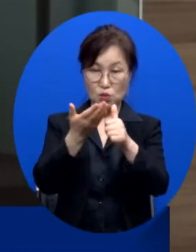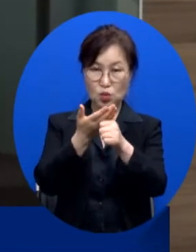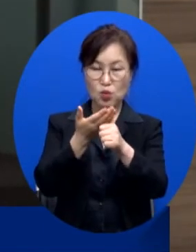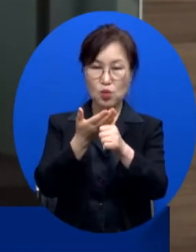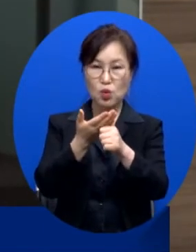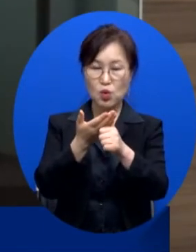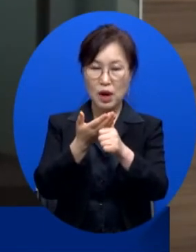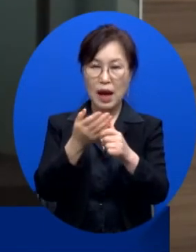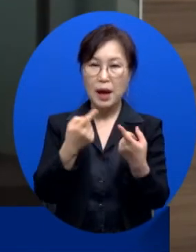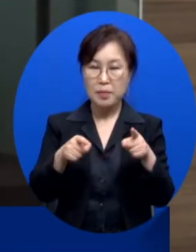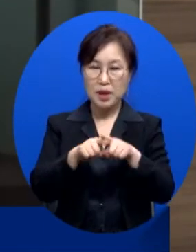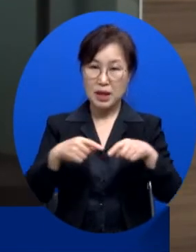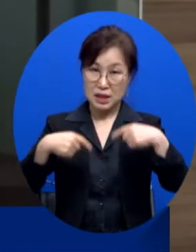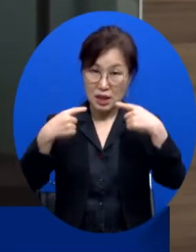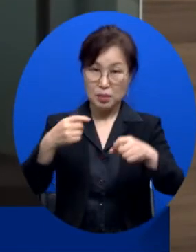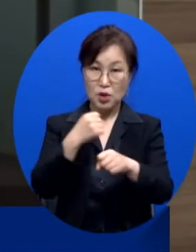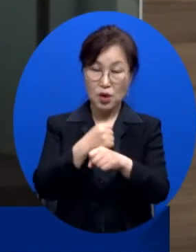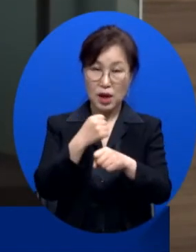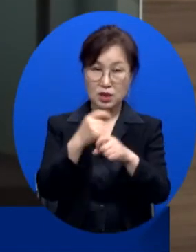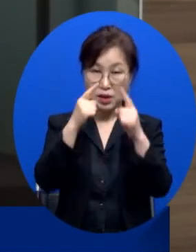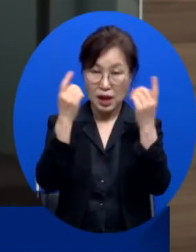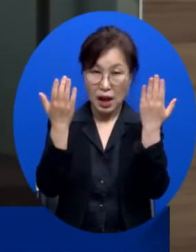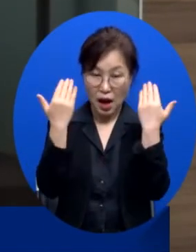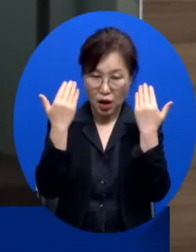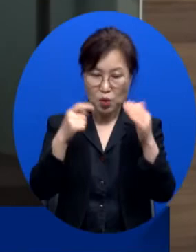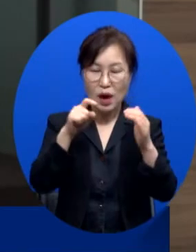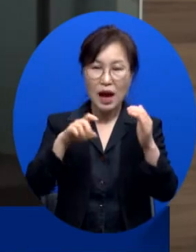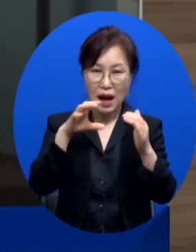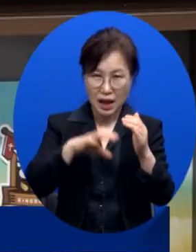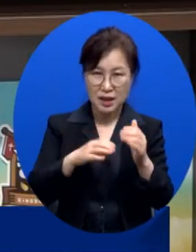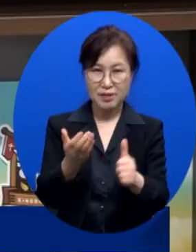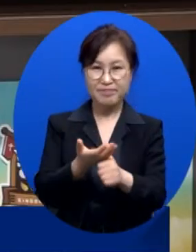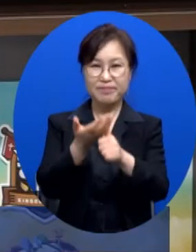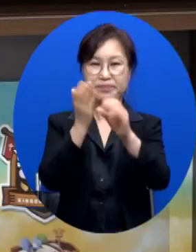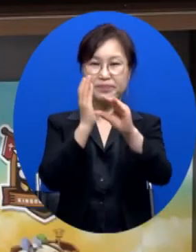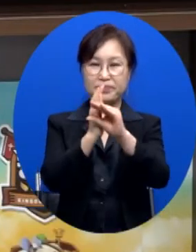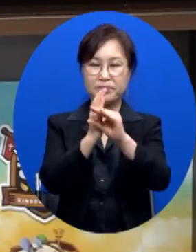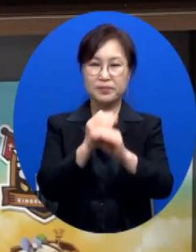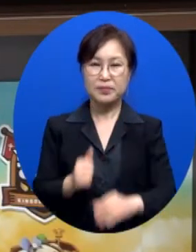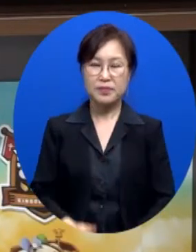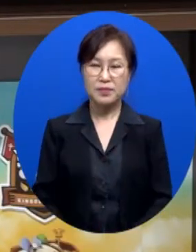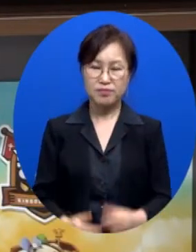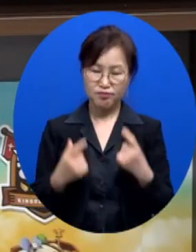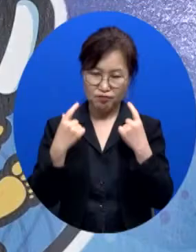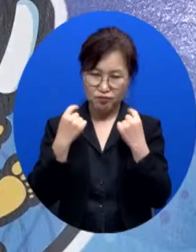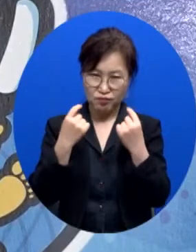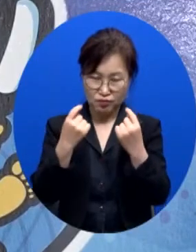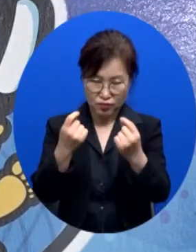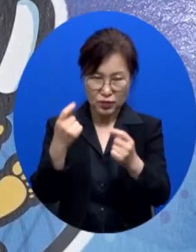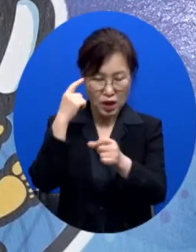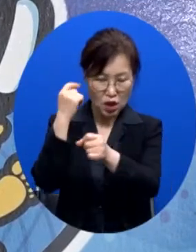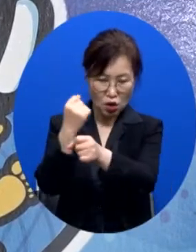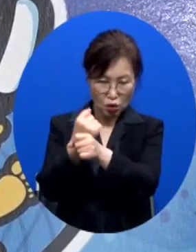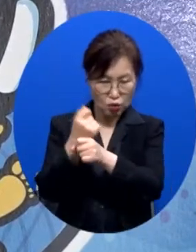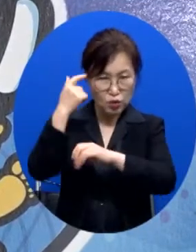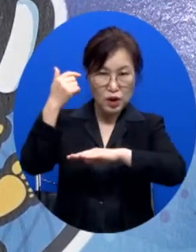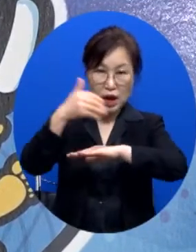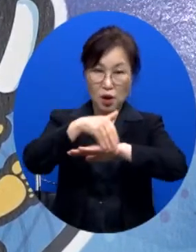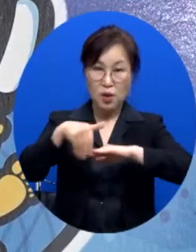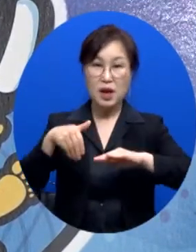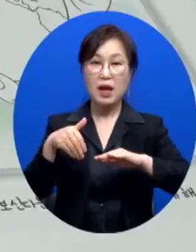저희들이 참여해서 신대원 안에서 이제 그 일들을 하고 있고요. 꾸준한 연구와 지속적인 계획을